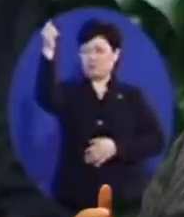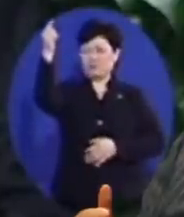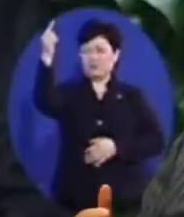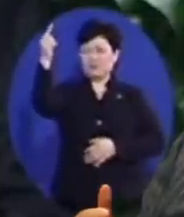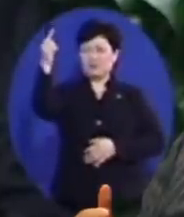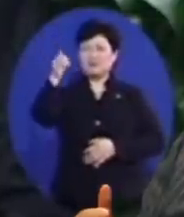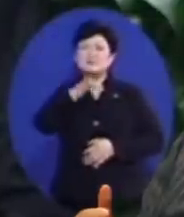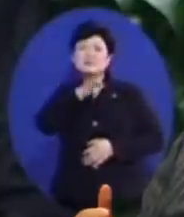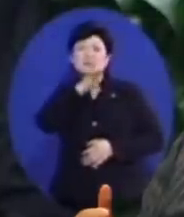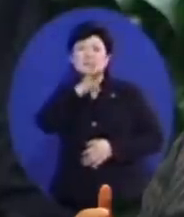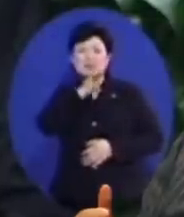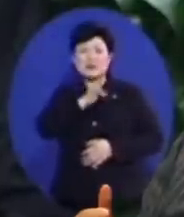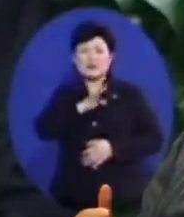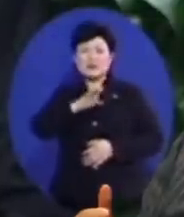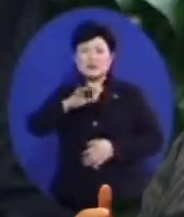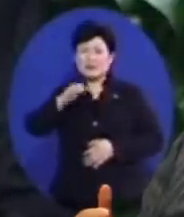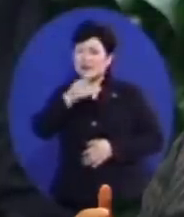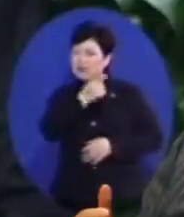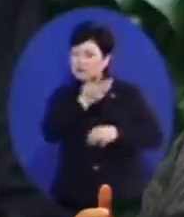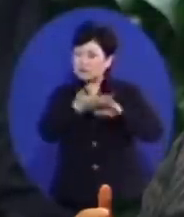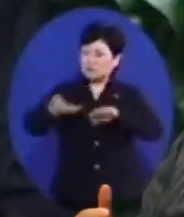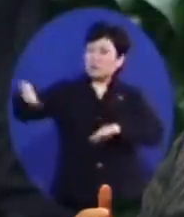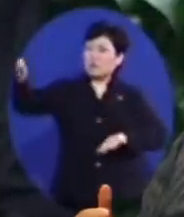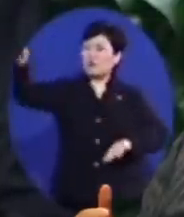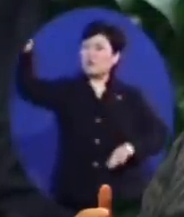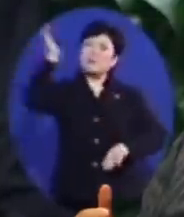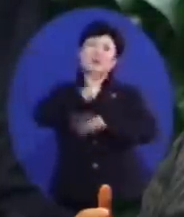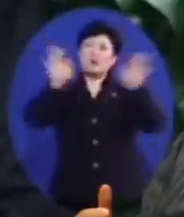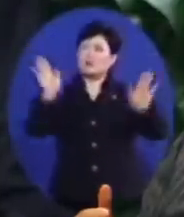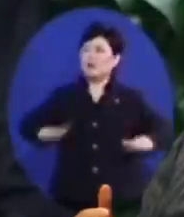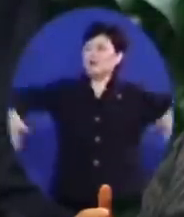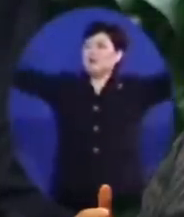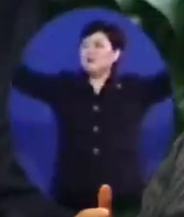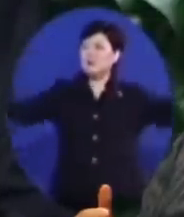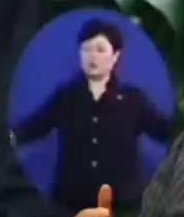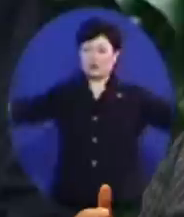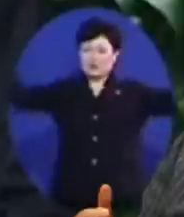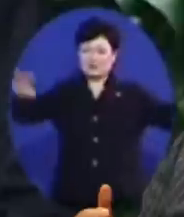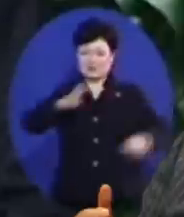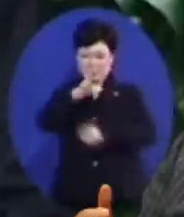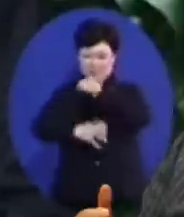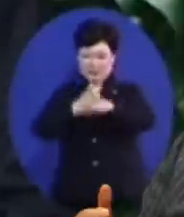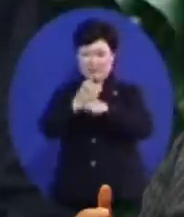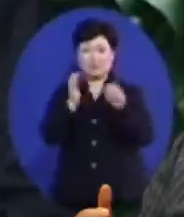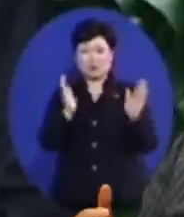외침을 가지고서 높이 하늘로 솟아올라가서 다음 40년을